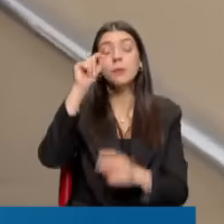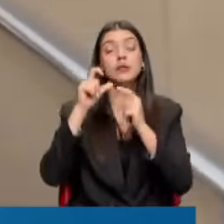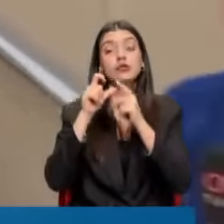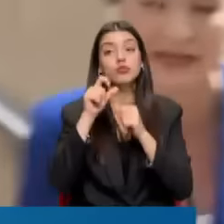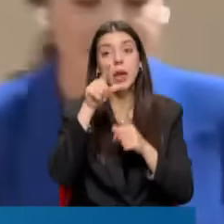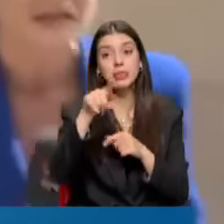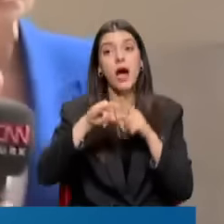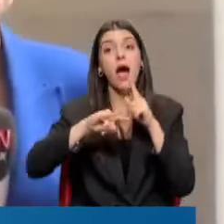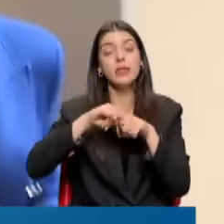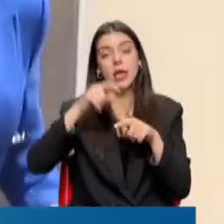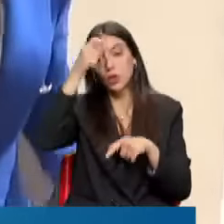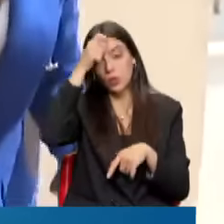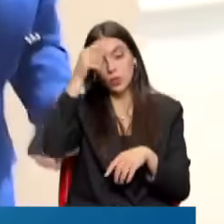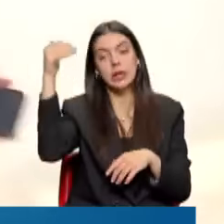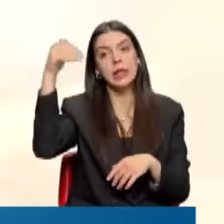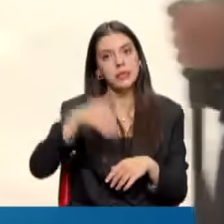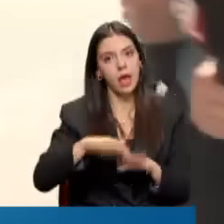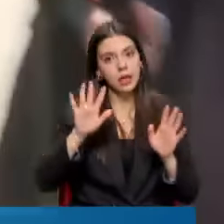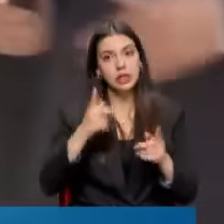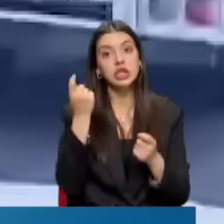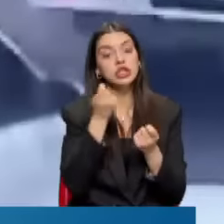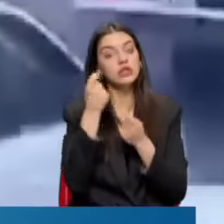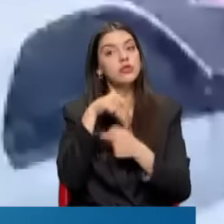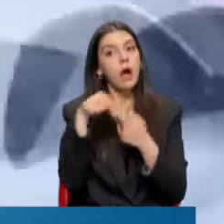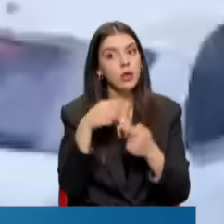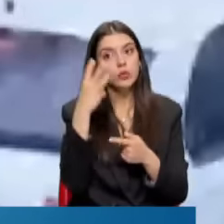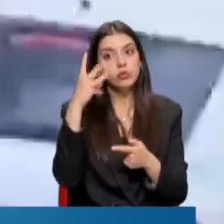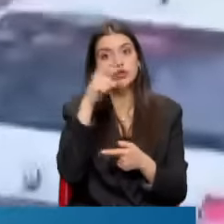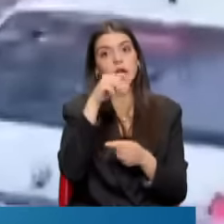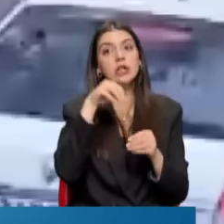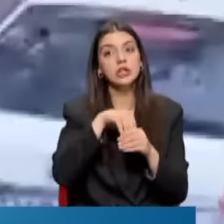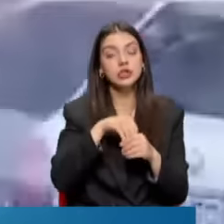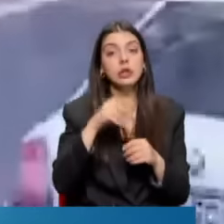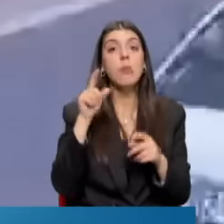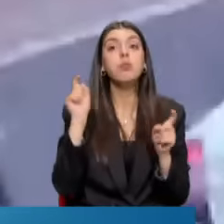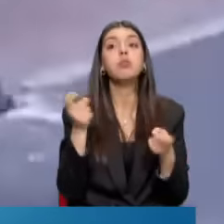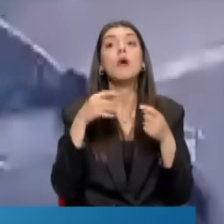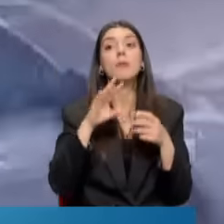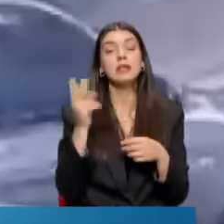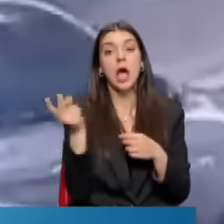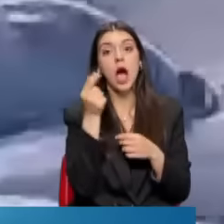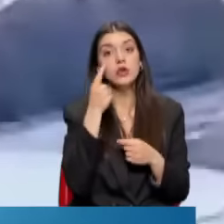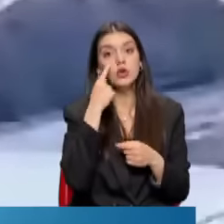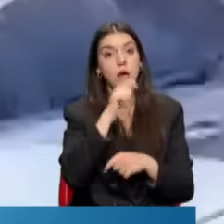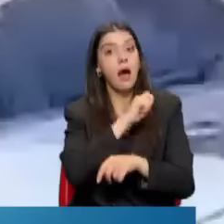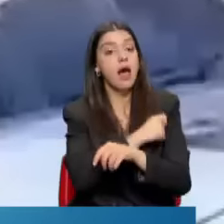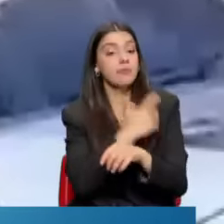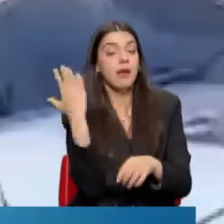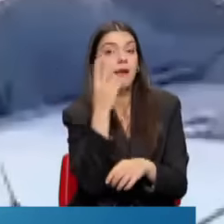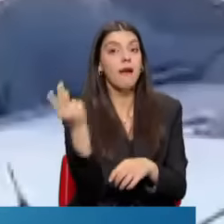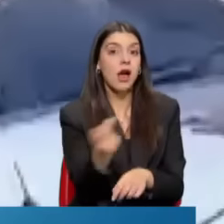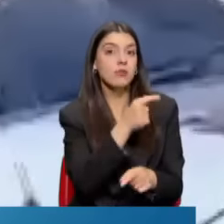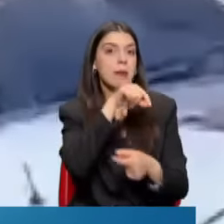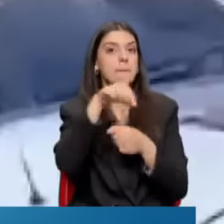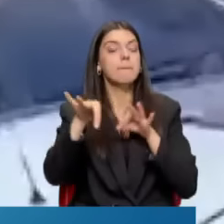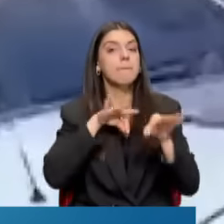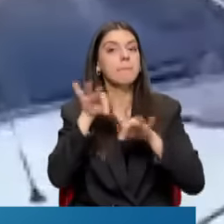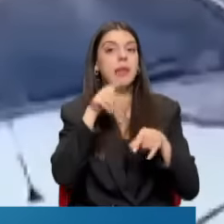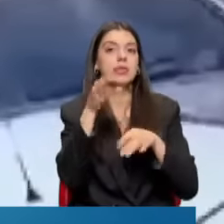Hakkari'den Türkiye'ye girdiği iş aradığını 3 ay içinde bulamazsa Kaçak olarak Almanya'ya gitmeyi planladığını anlattı